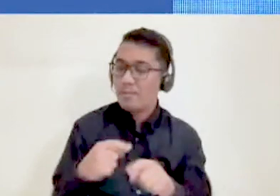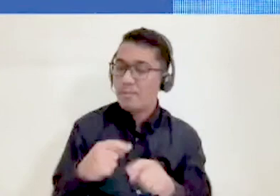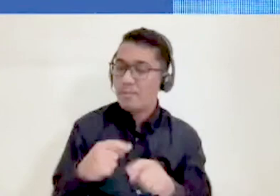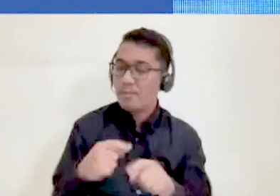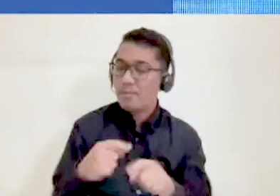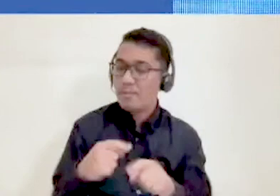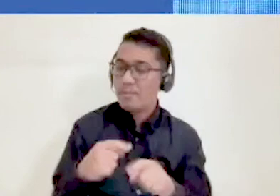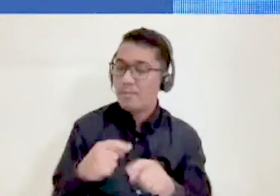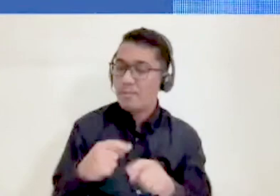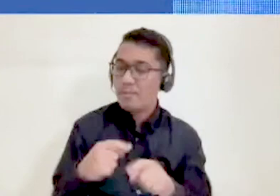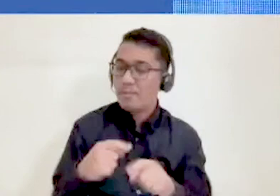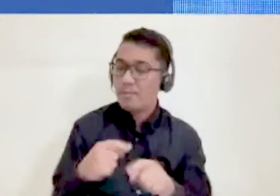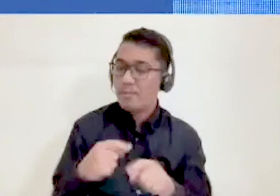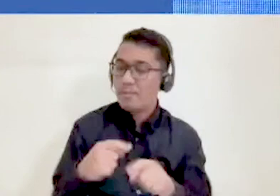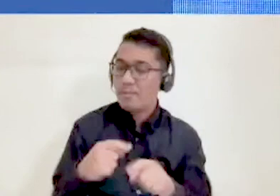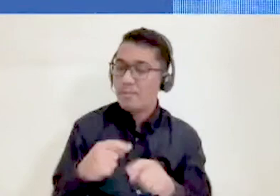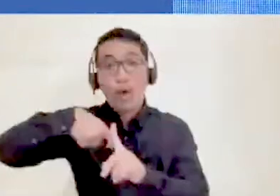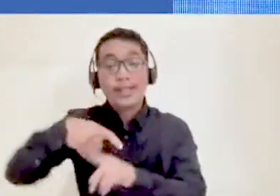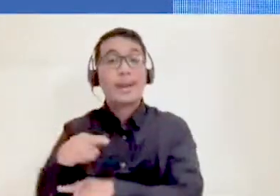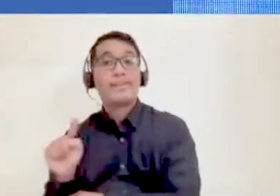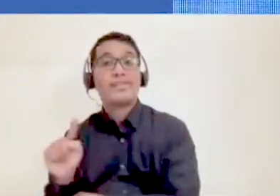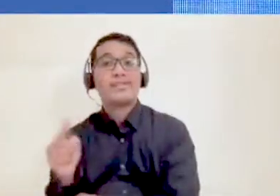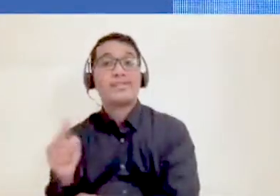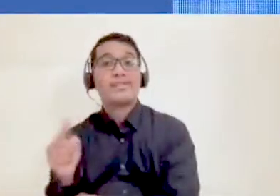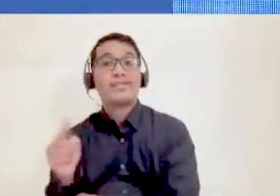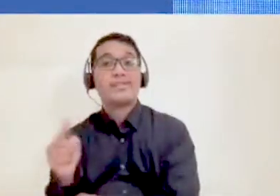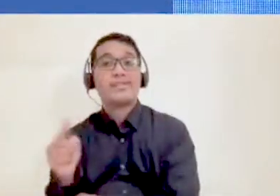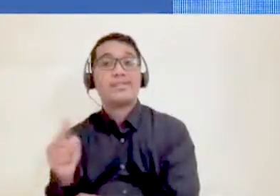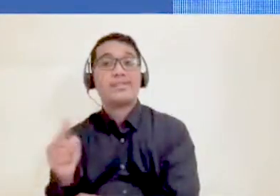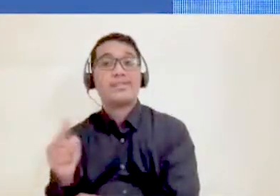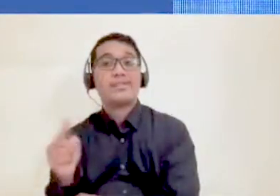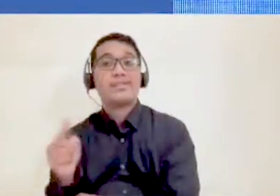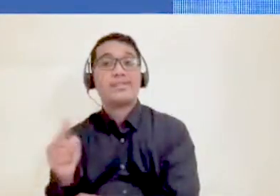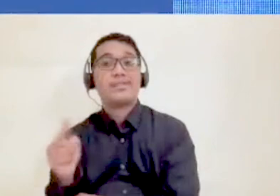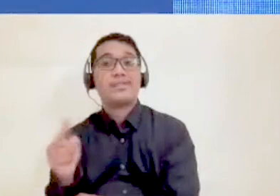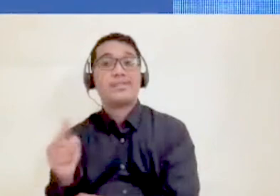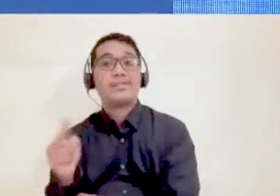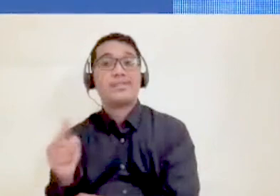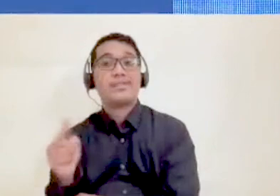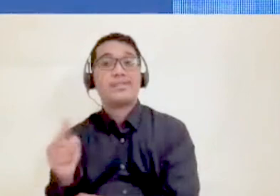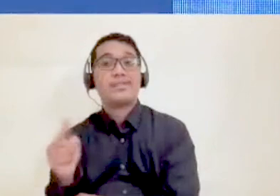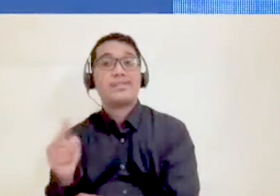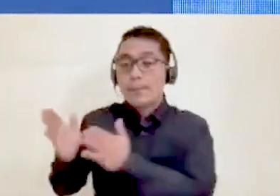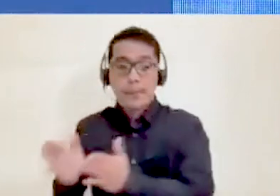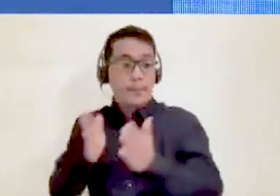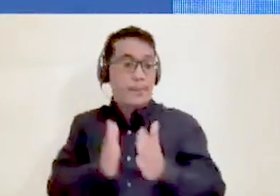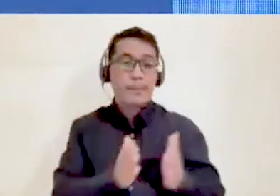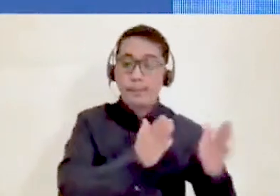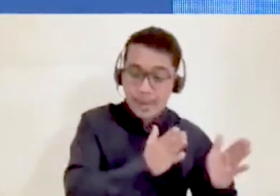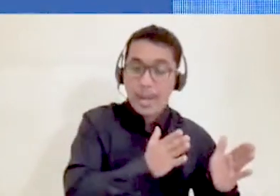dua persen dan Kuartal Ketiga 10,9 satu persen pertumbuhan sektor Infokom di